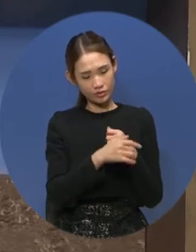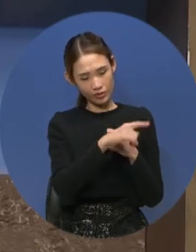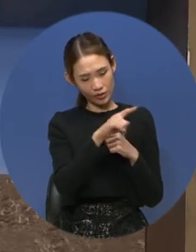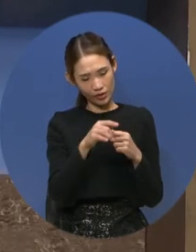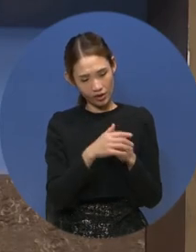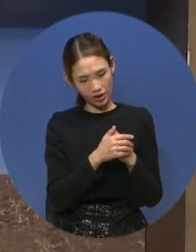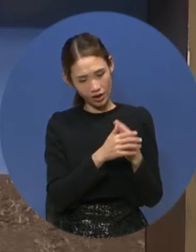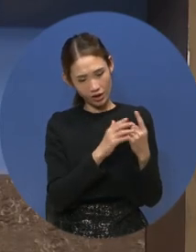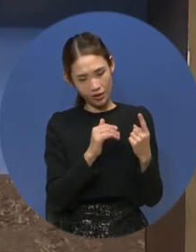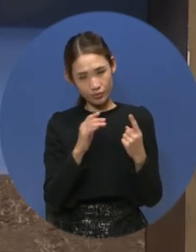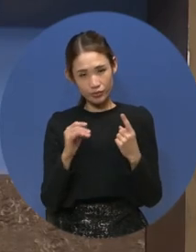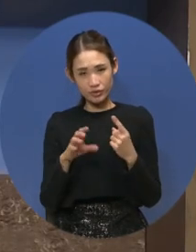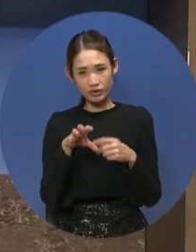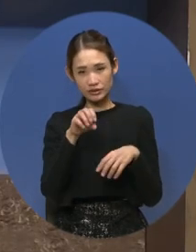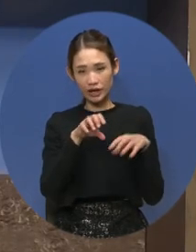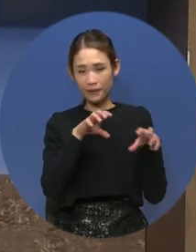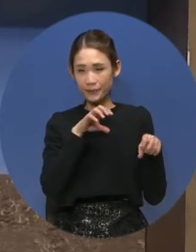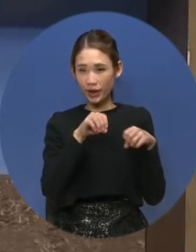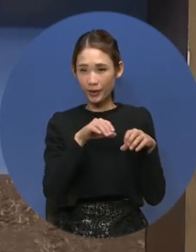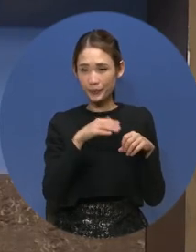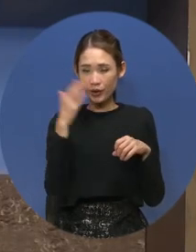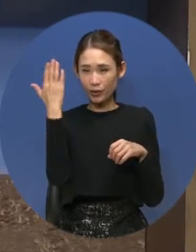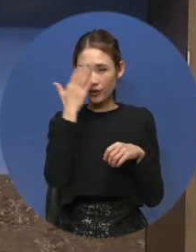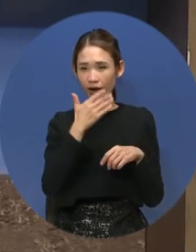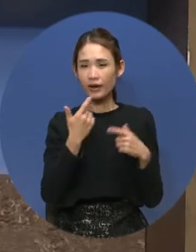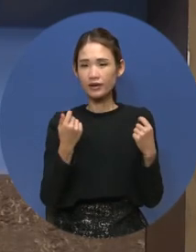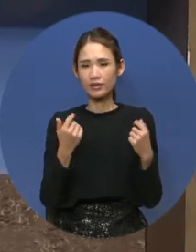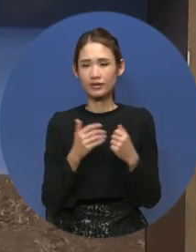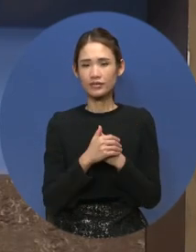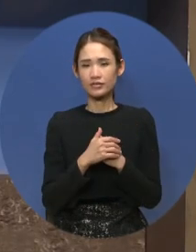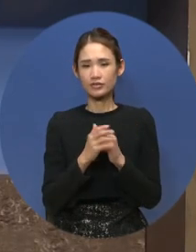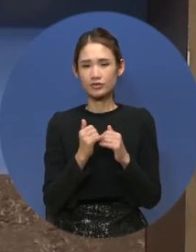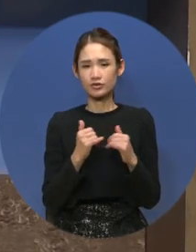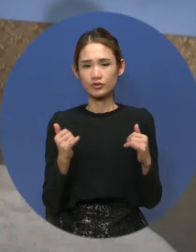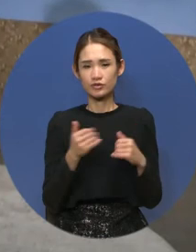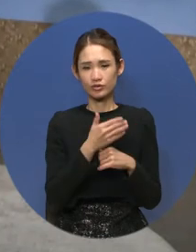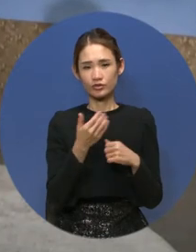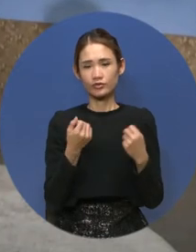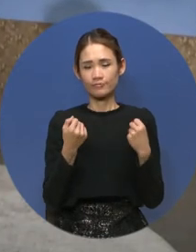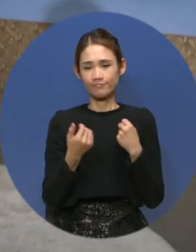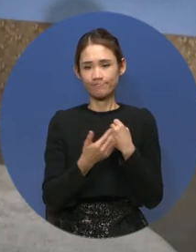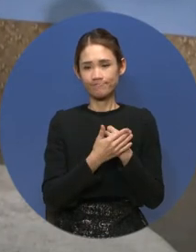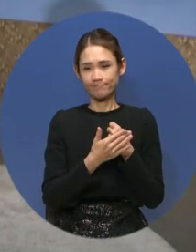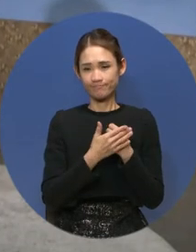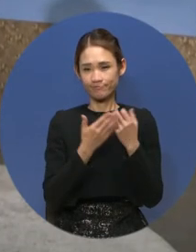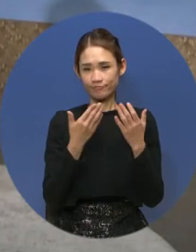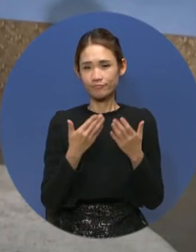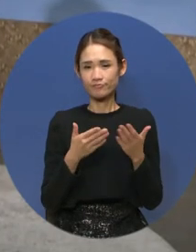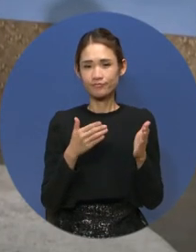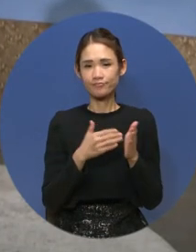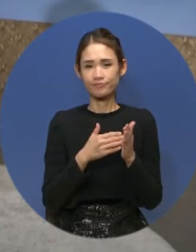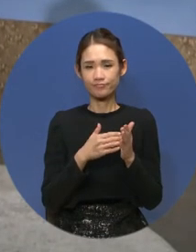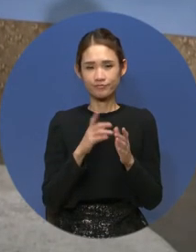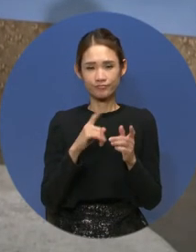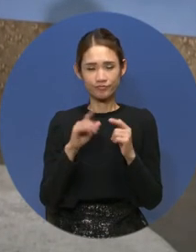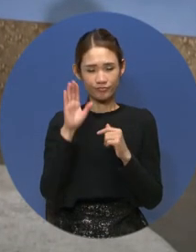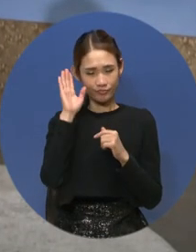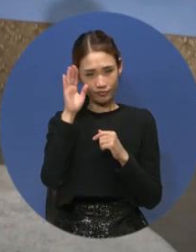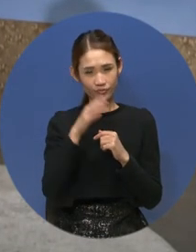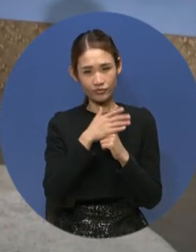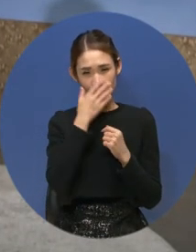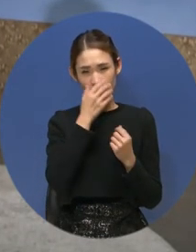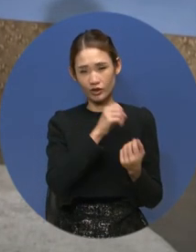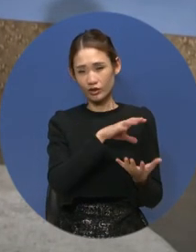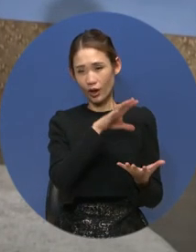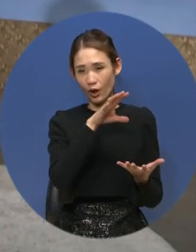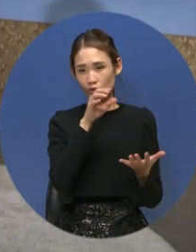쓰레기를 하나씩만 주워도 굉장히 깨끗해질 것 같거든요. 주민분들께서 많이 협조를 해주셔서 감기할수록 쓰레기